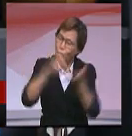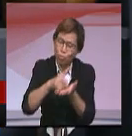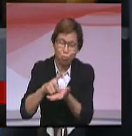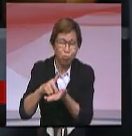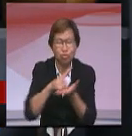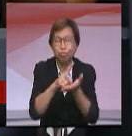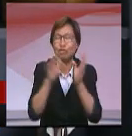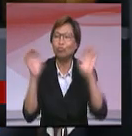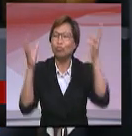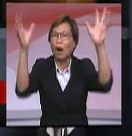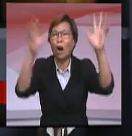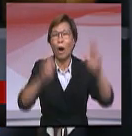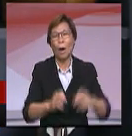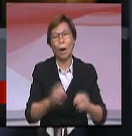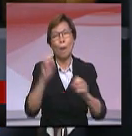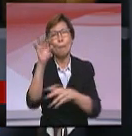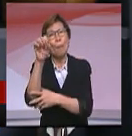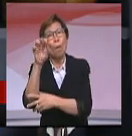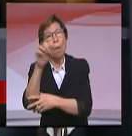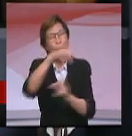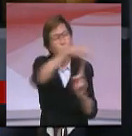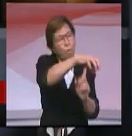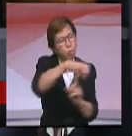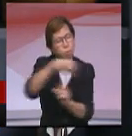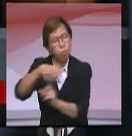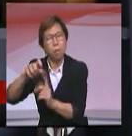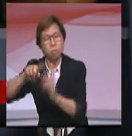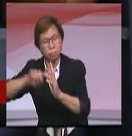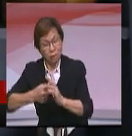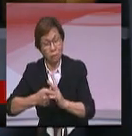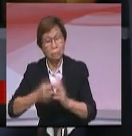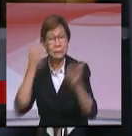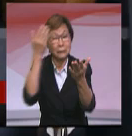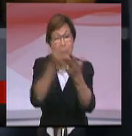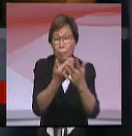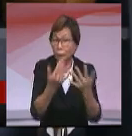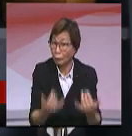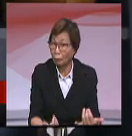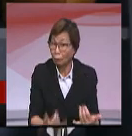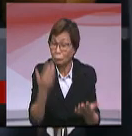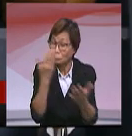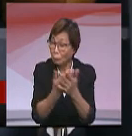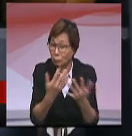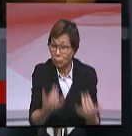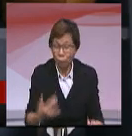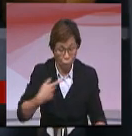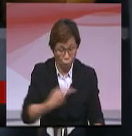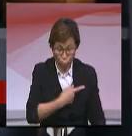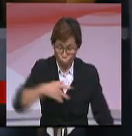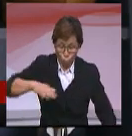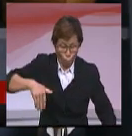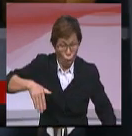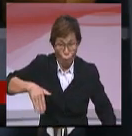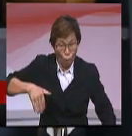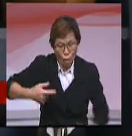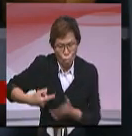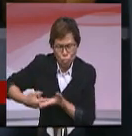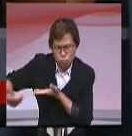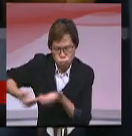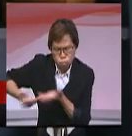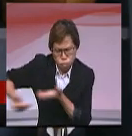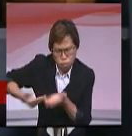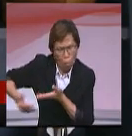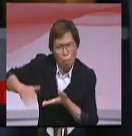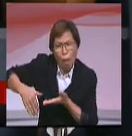Penganjuran bazar dan jangka akan bermula. Setakat ini kita belum membincangkan.